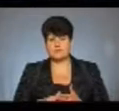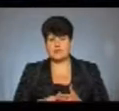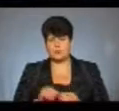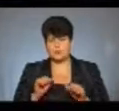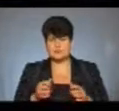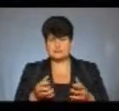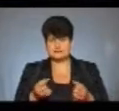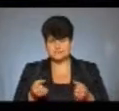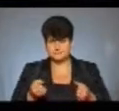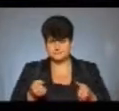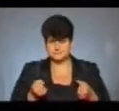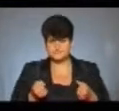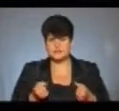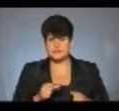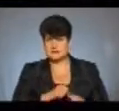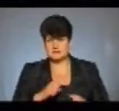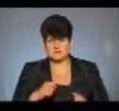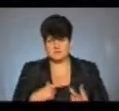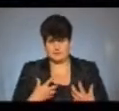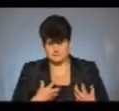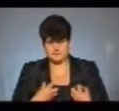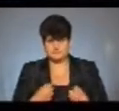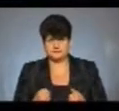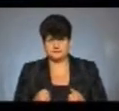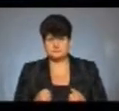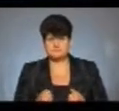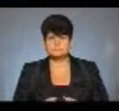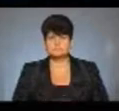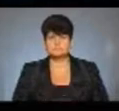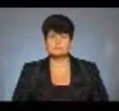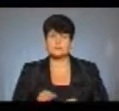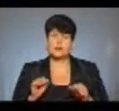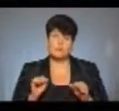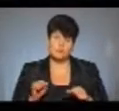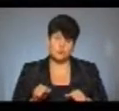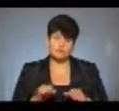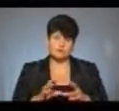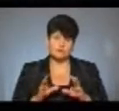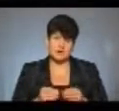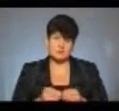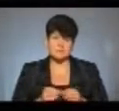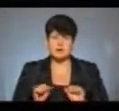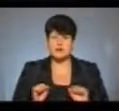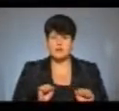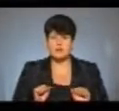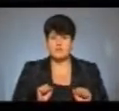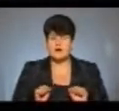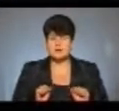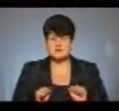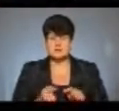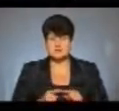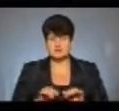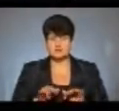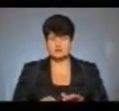ось такої тяги, яка керується електроприводом, може, в принципі, регулюватися ось таким